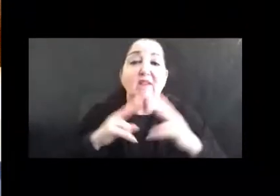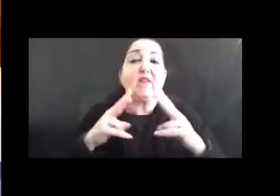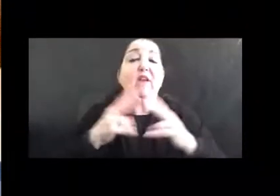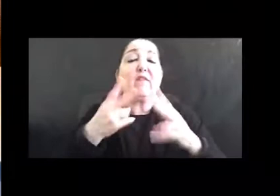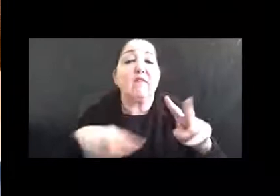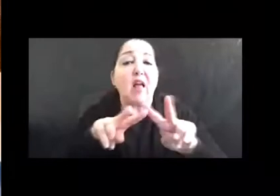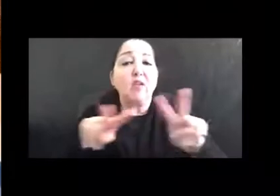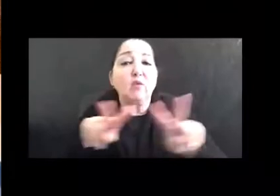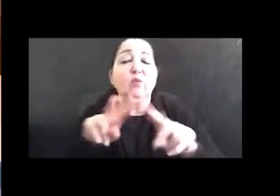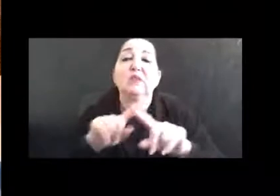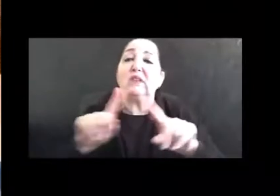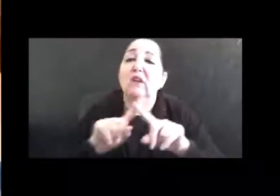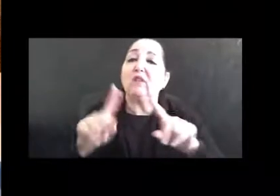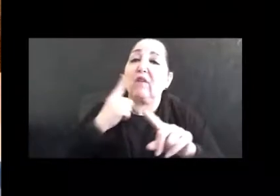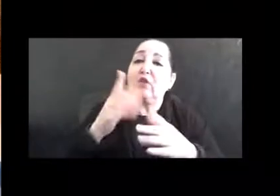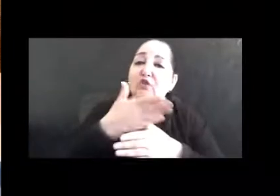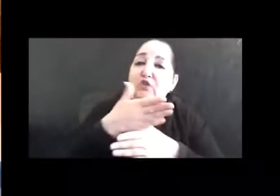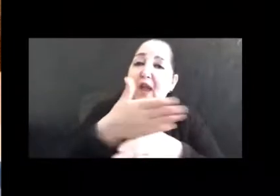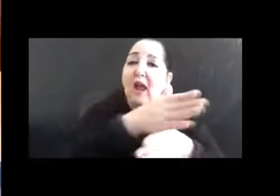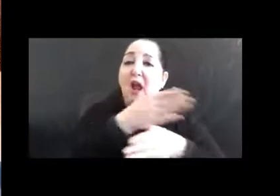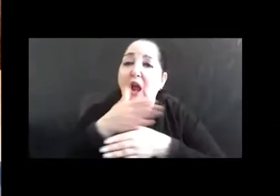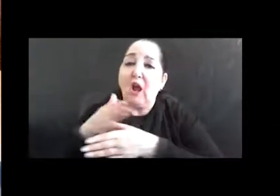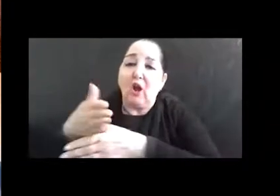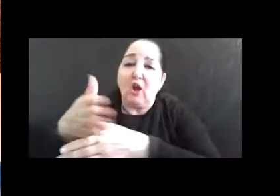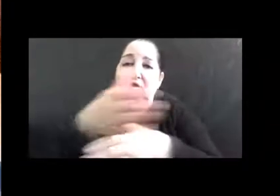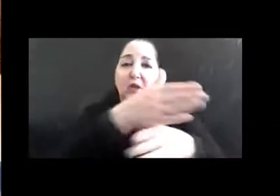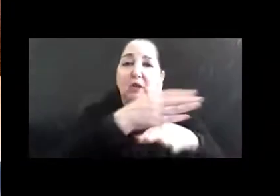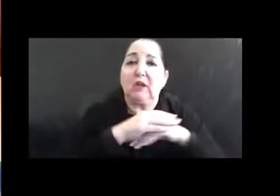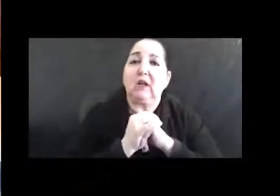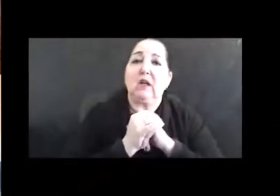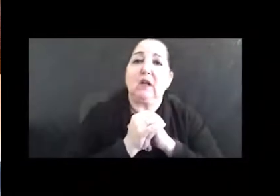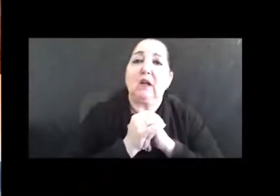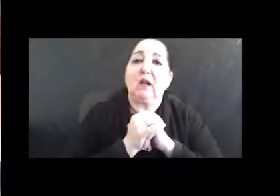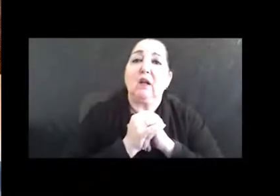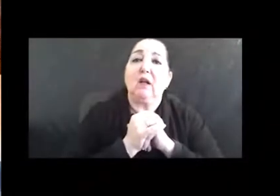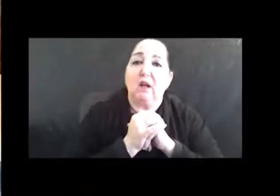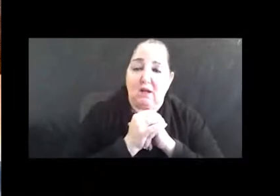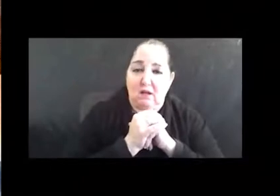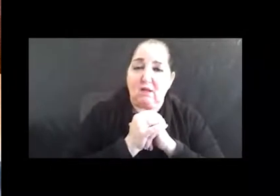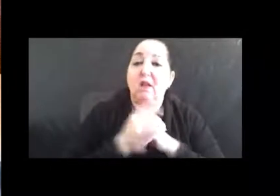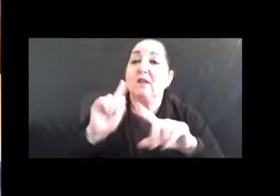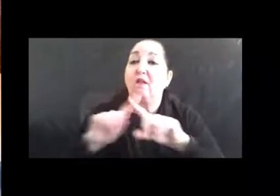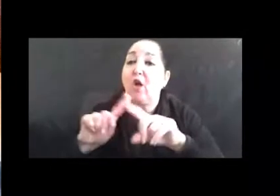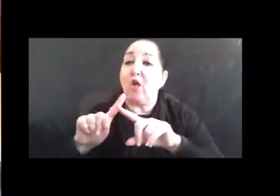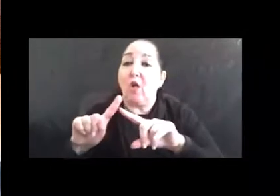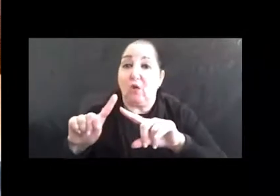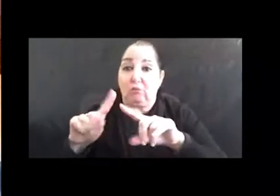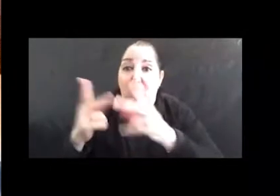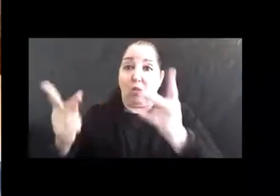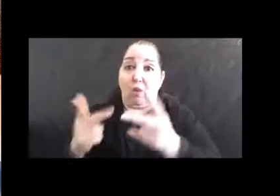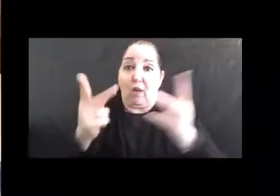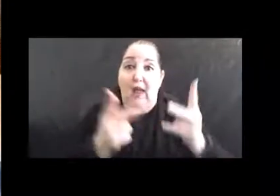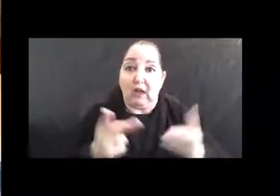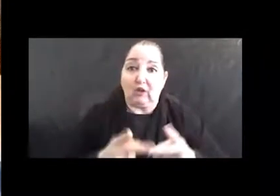sana ada nilai-nilai berbagi yang sangat penting, ada nilai-nilai